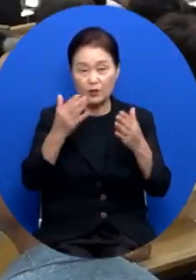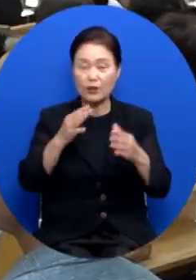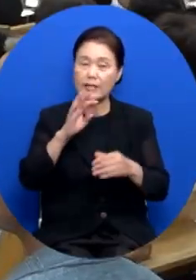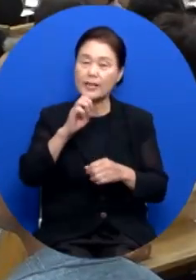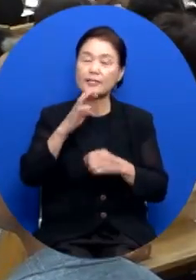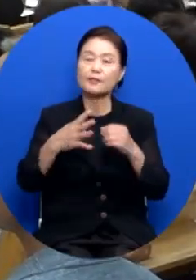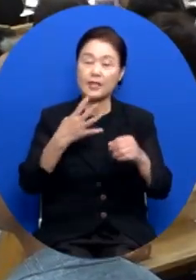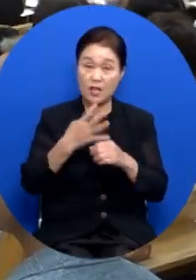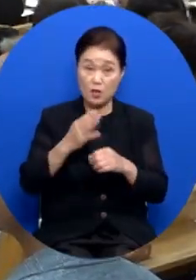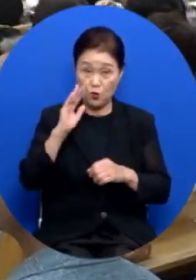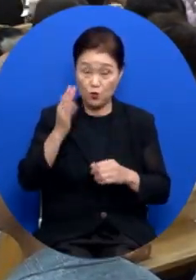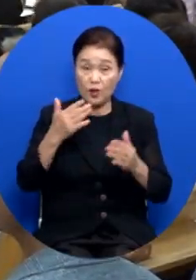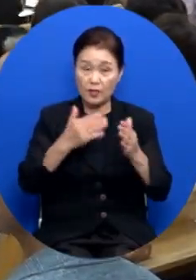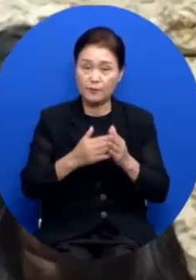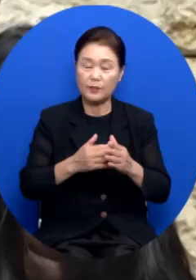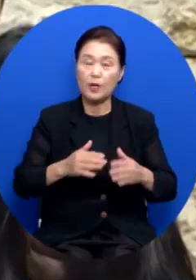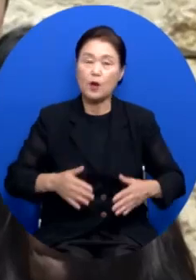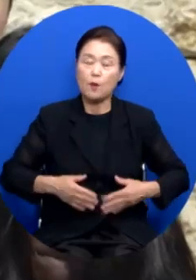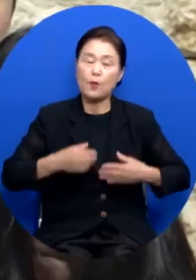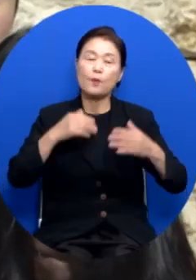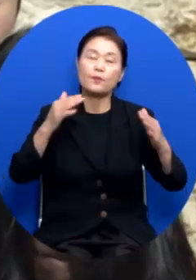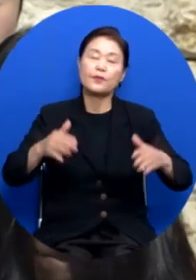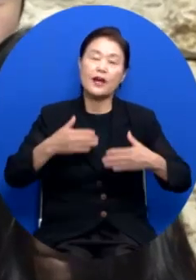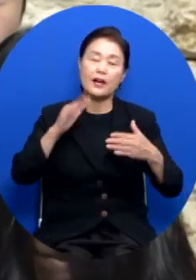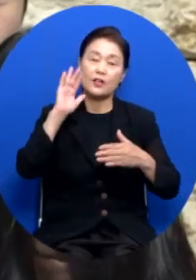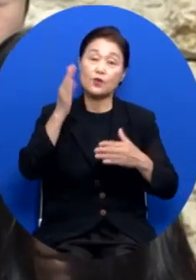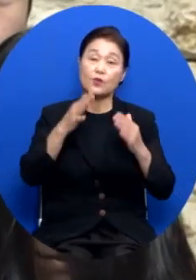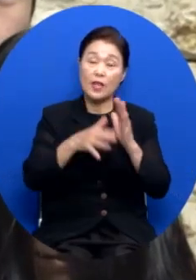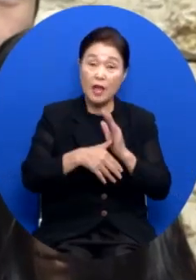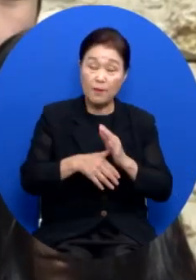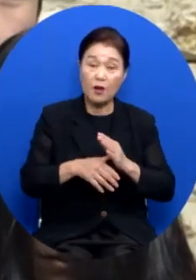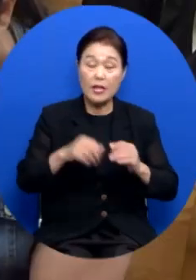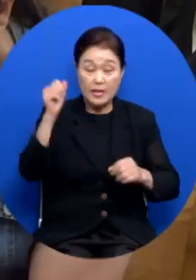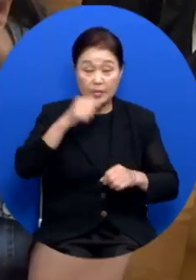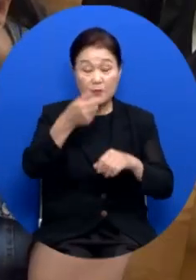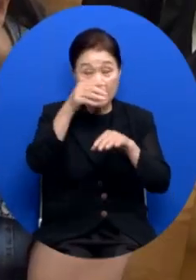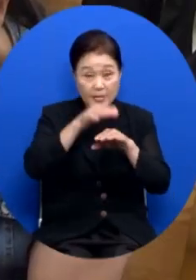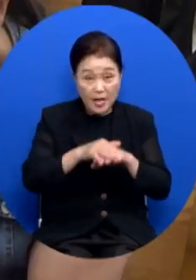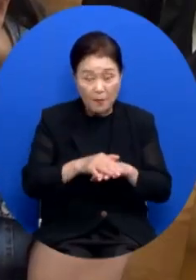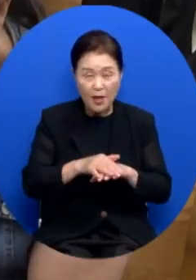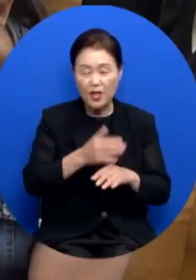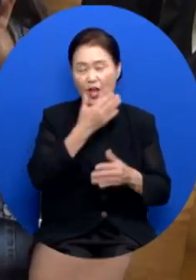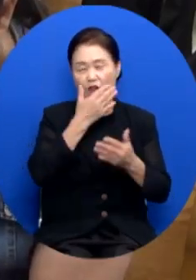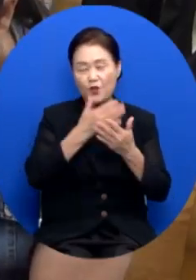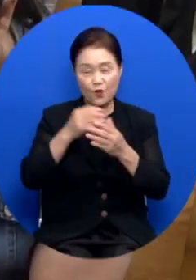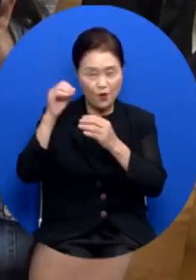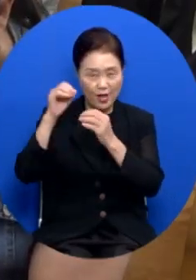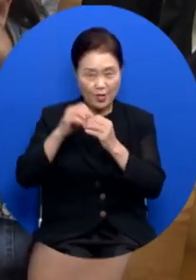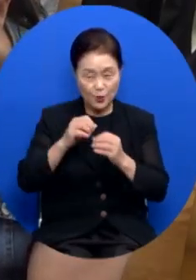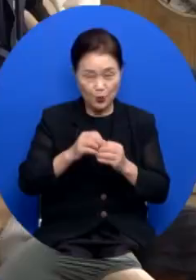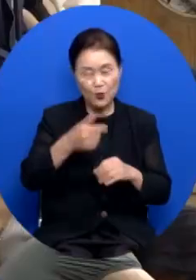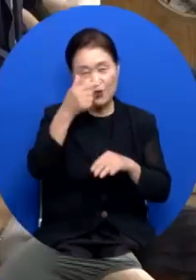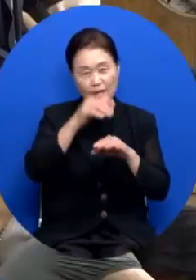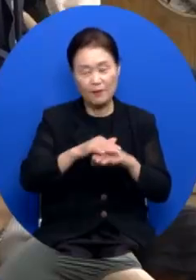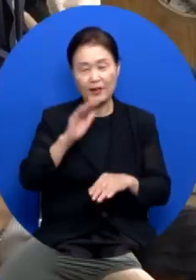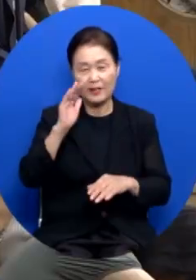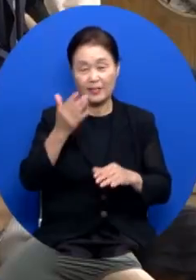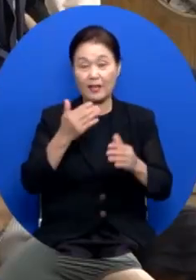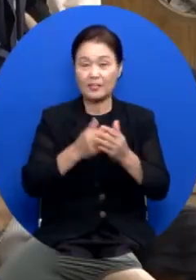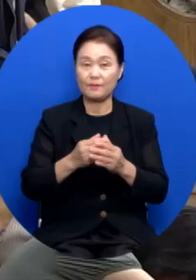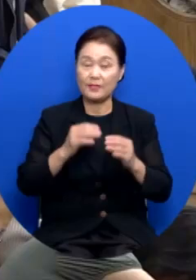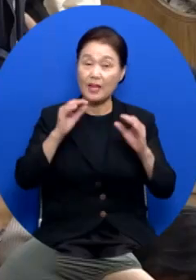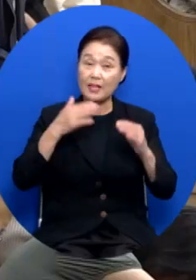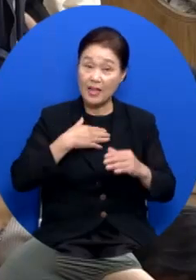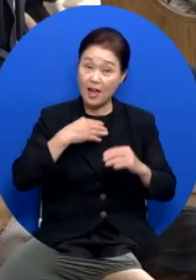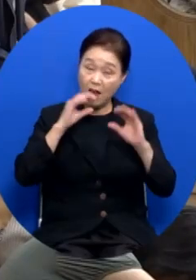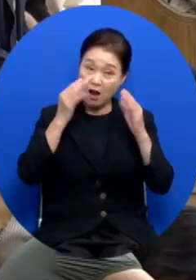봄과 가을의 문턱이 다가올 때면 드리는 이 예배는 어느덧 명성교회 소중한 전통으로 자리 잡았습니다. 어릴 때부터